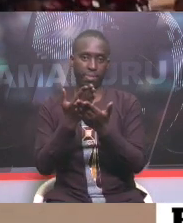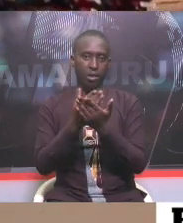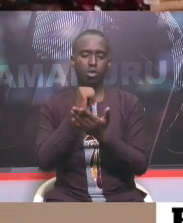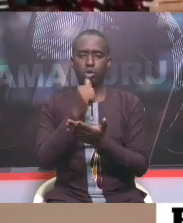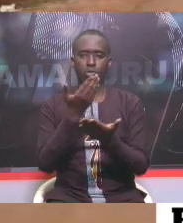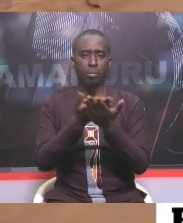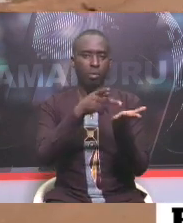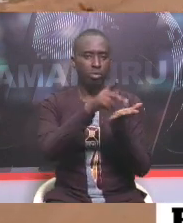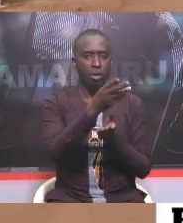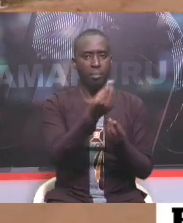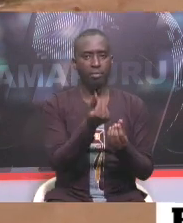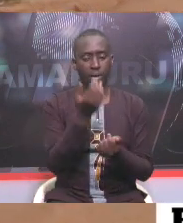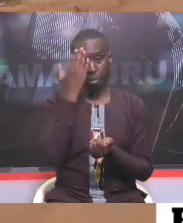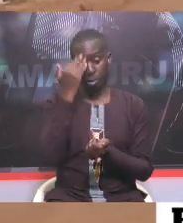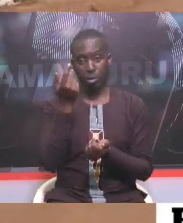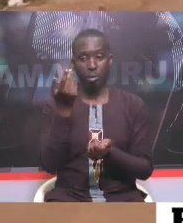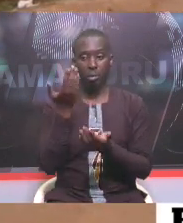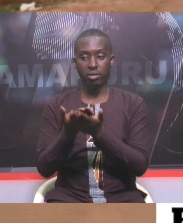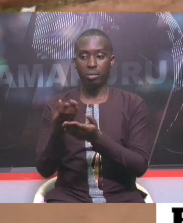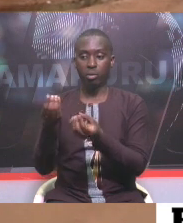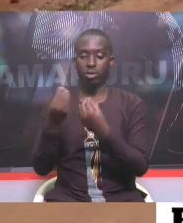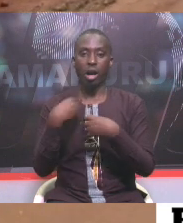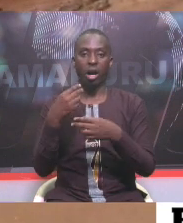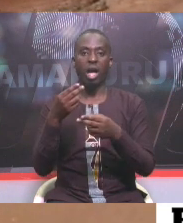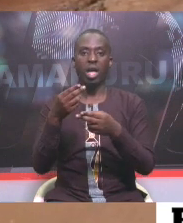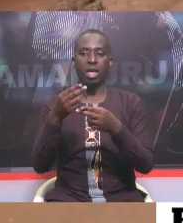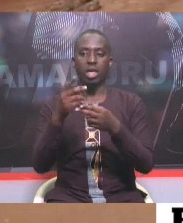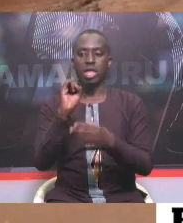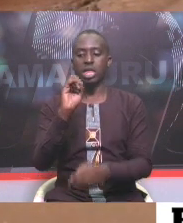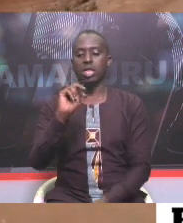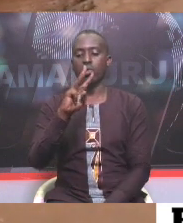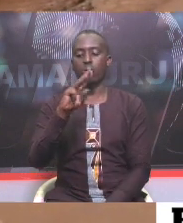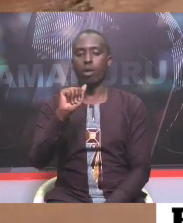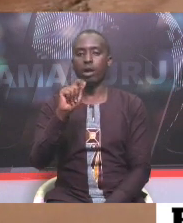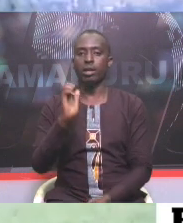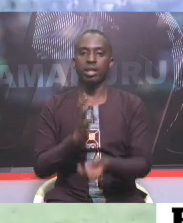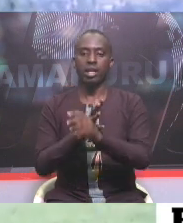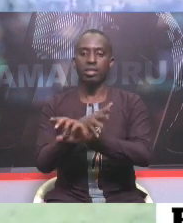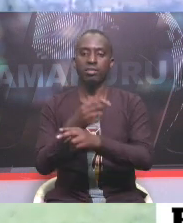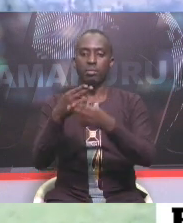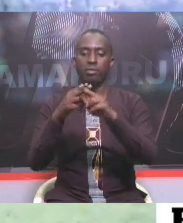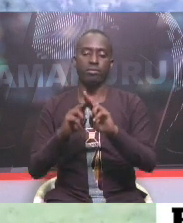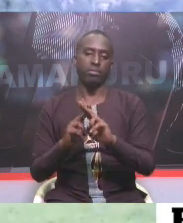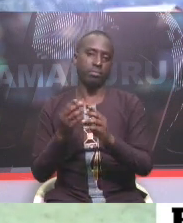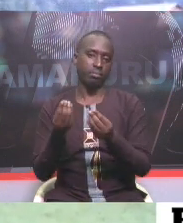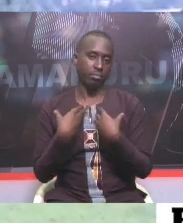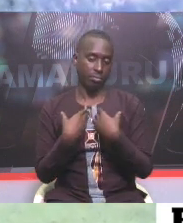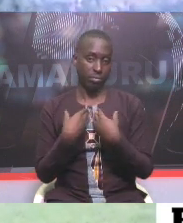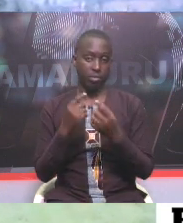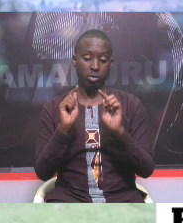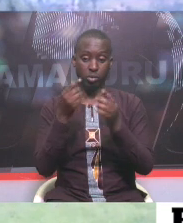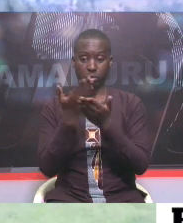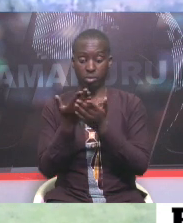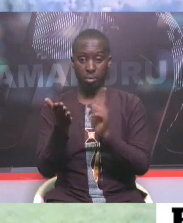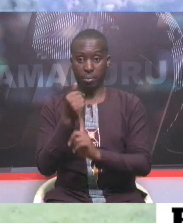gusabwa kwishyura aya mafaranga kuko ngo baba basabwe gutanga ingwate irengeje agaciro inguzanyo baba bagiye guhabwa tugiye kuyaka rero badusaba